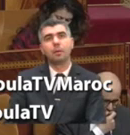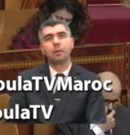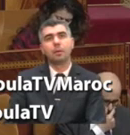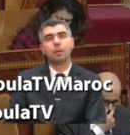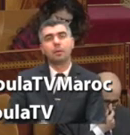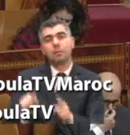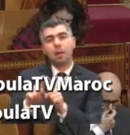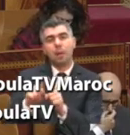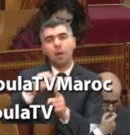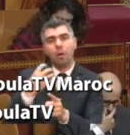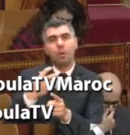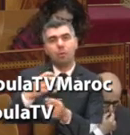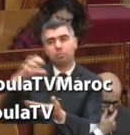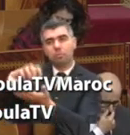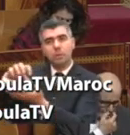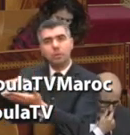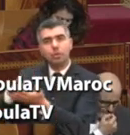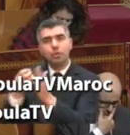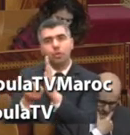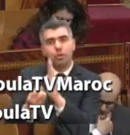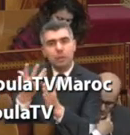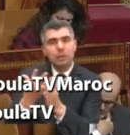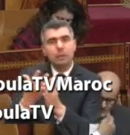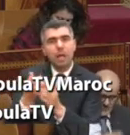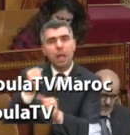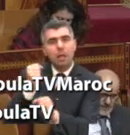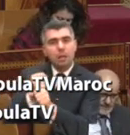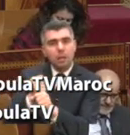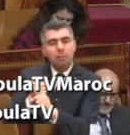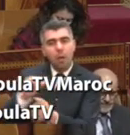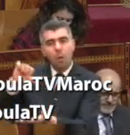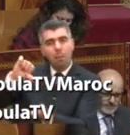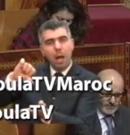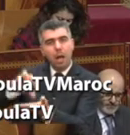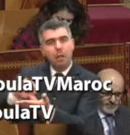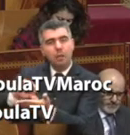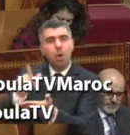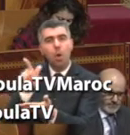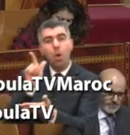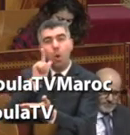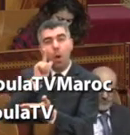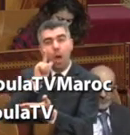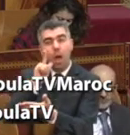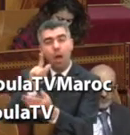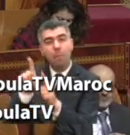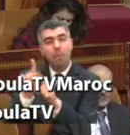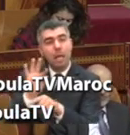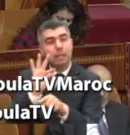إحداث مدن الكفاءة والمهن، وكذلك المراكز ديال اللغات الأجنبية، وهذا الشيء كله في أفق